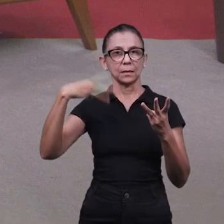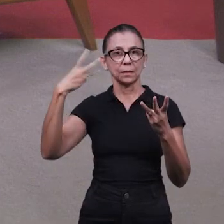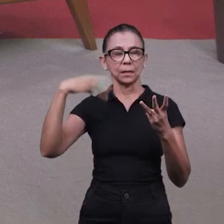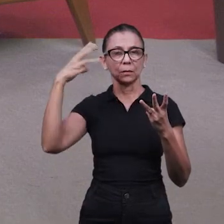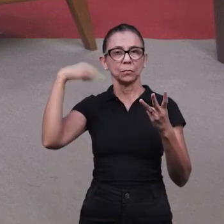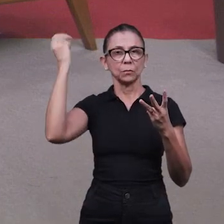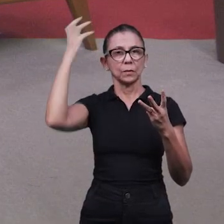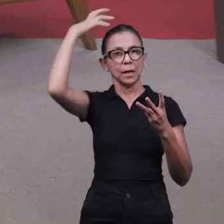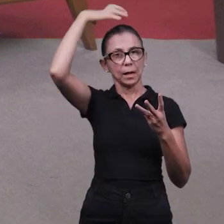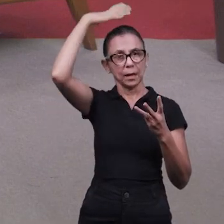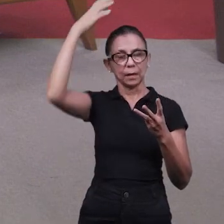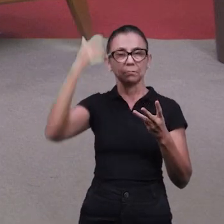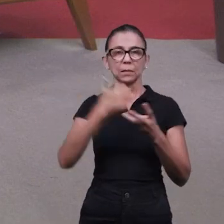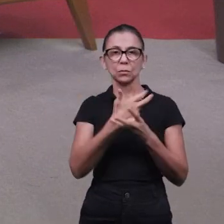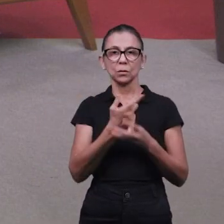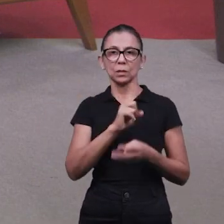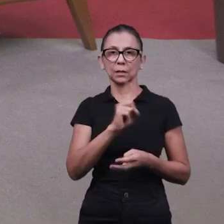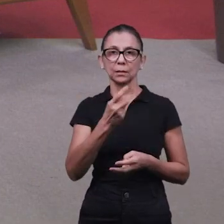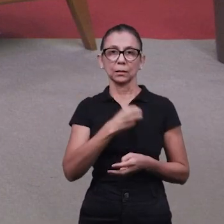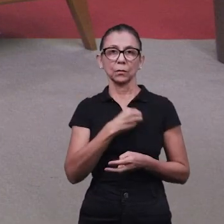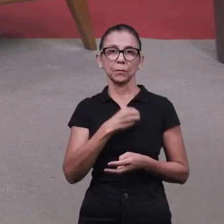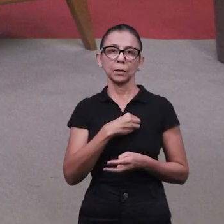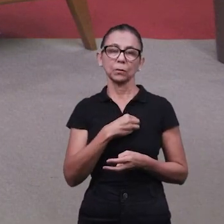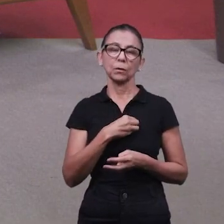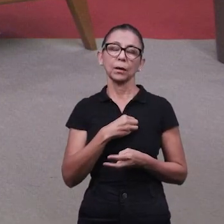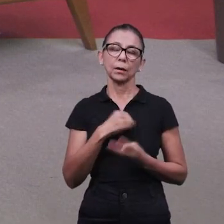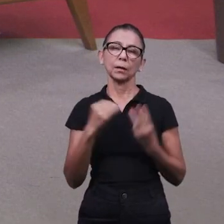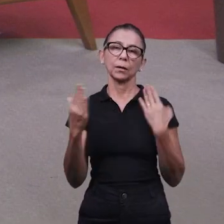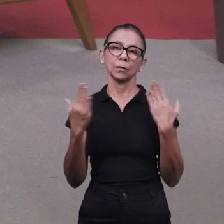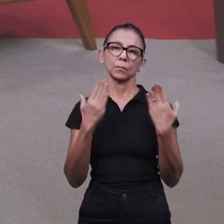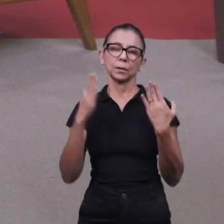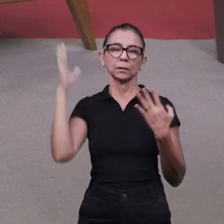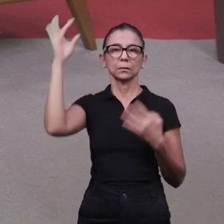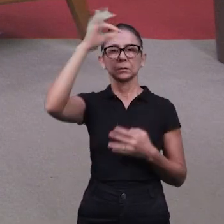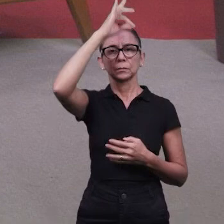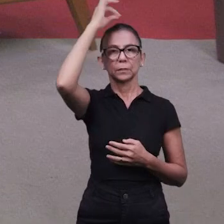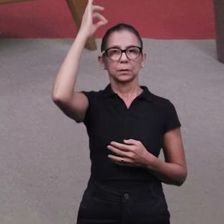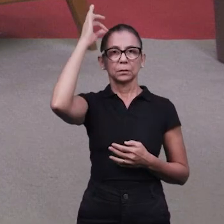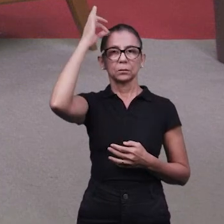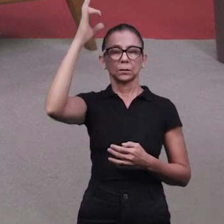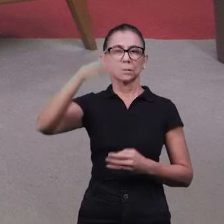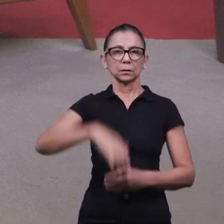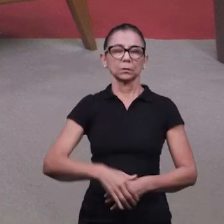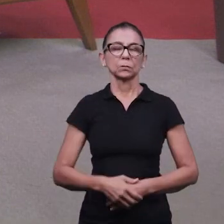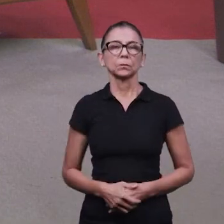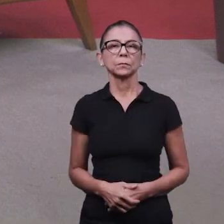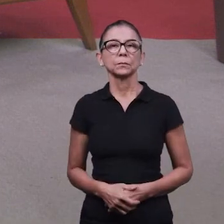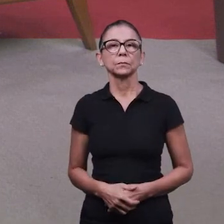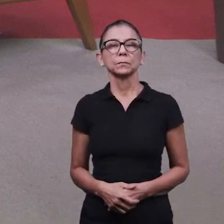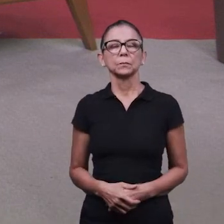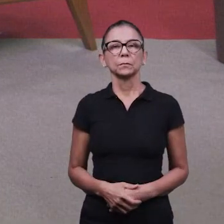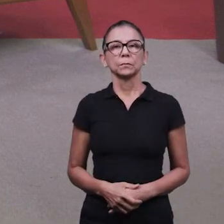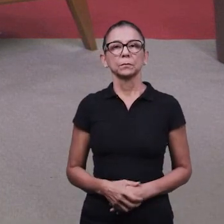pas, dans l'aspect prophétique. Donc nous vivons avant l'œuvre de